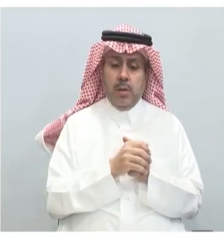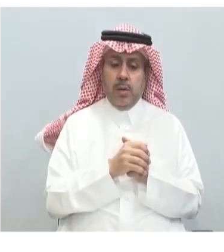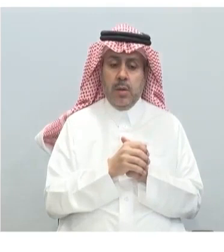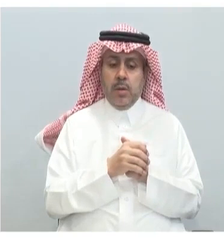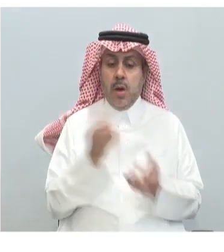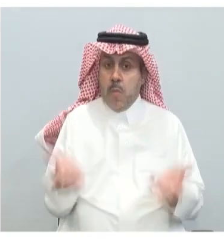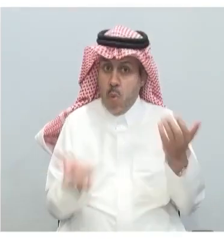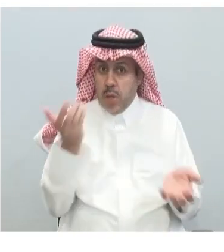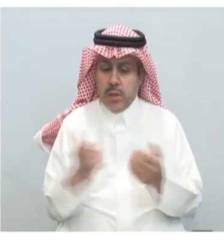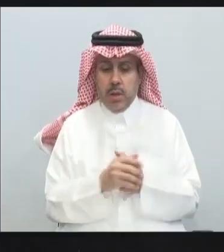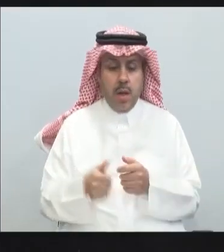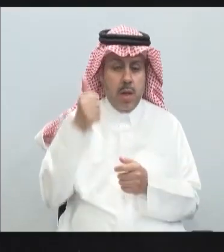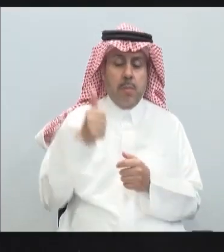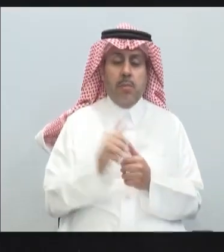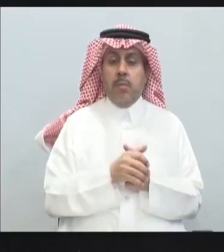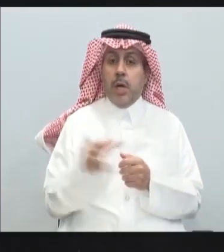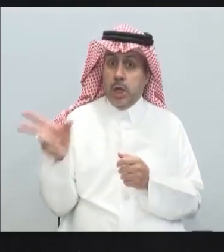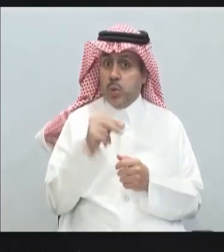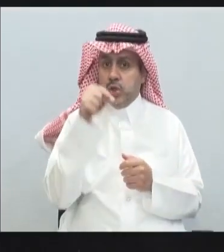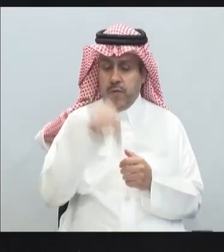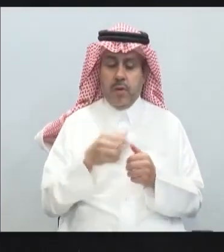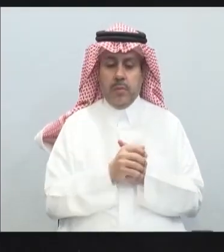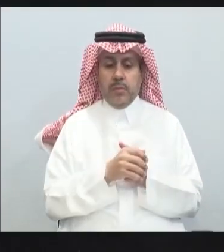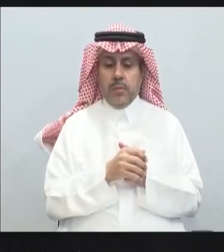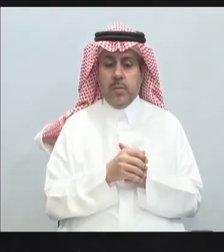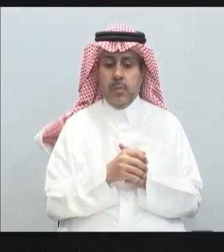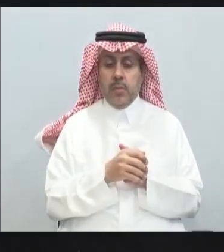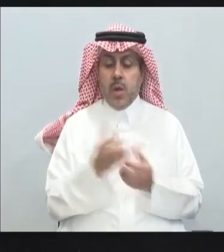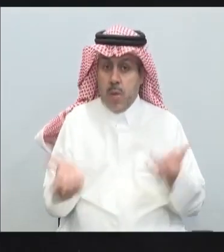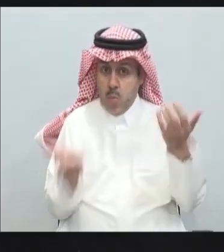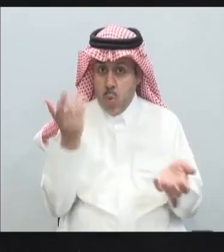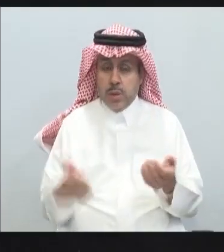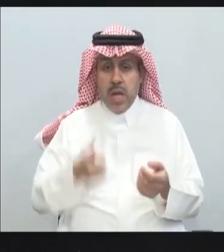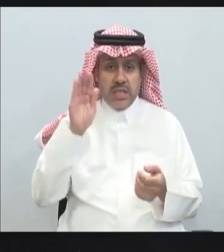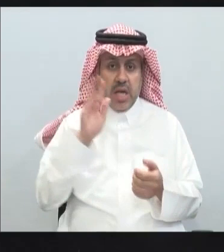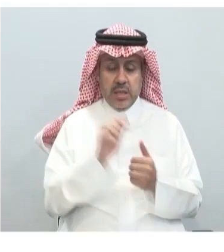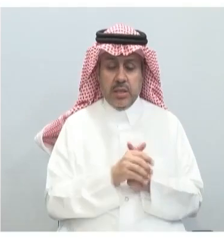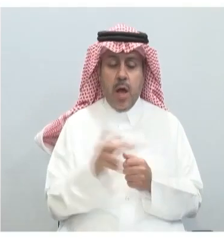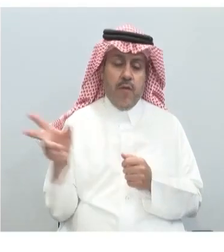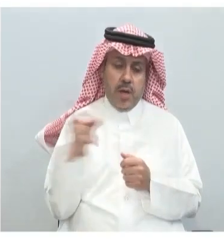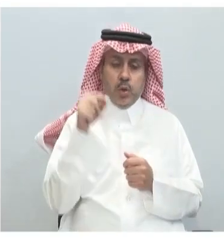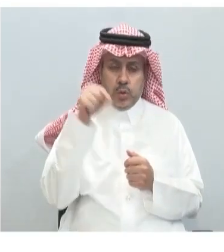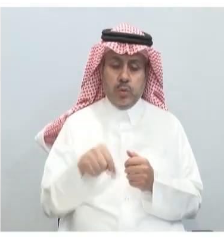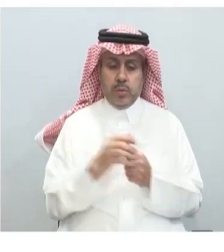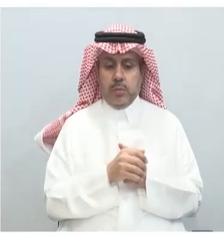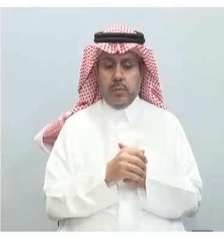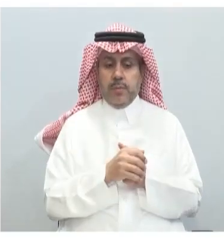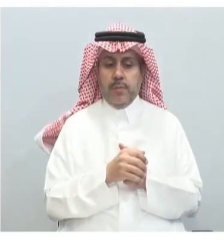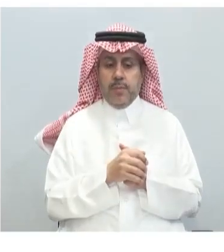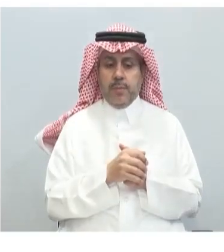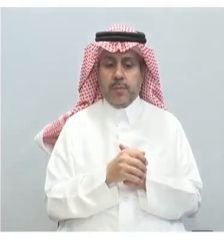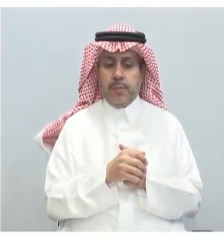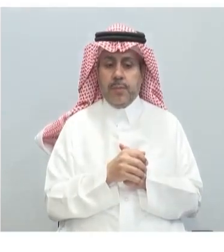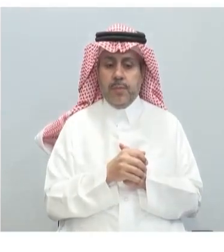موجود من ضمن النواتج وفي المعادله الاساسيه موجود من ضمن النواتج اذا هنا لا عليها